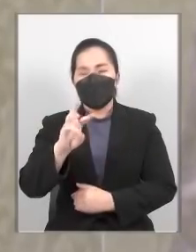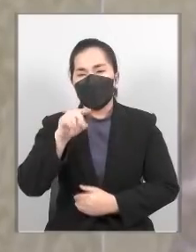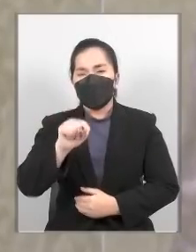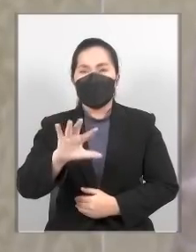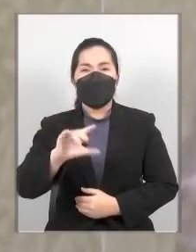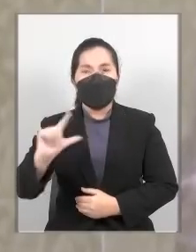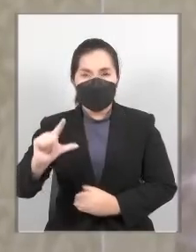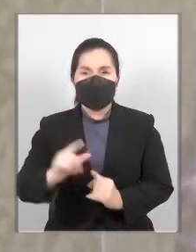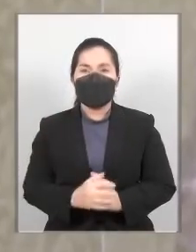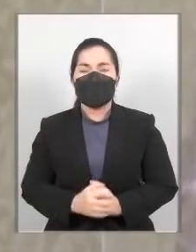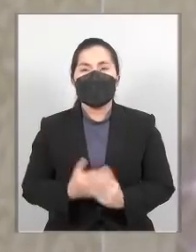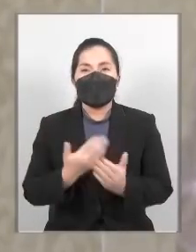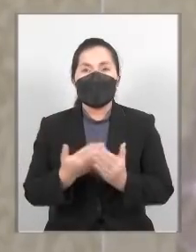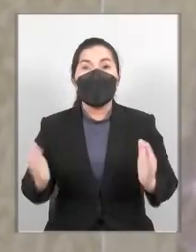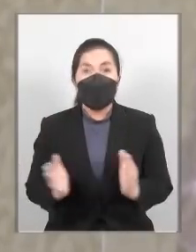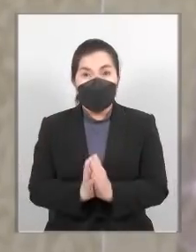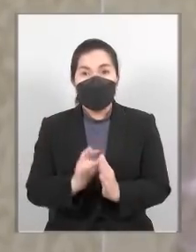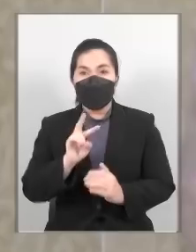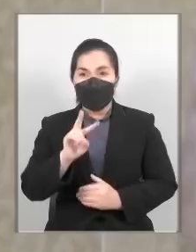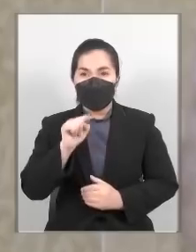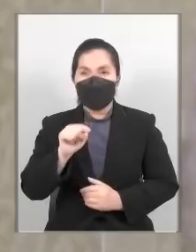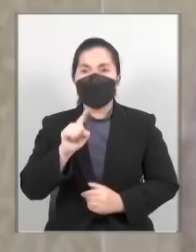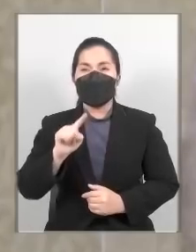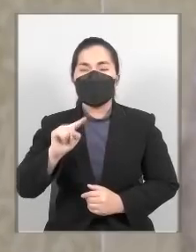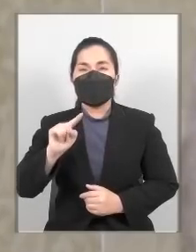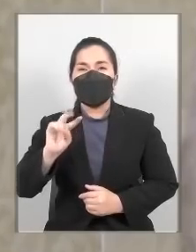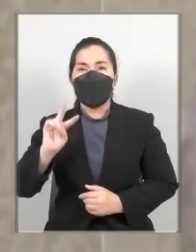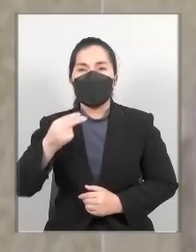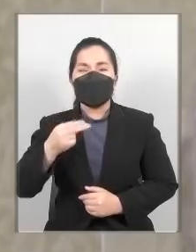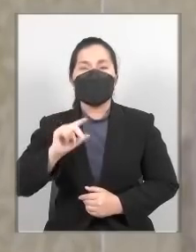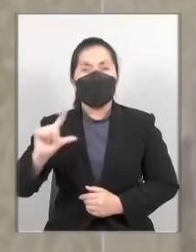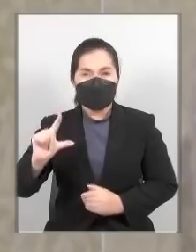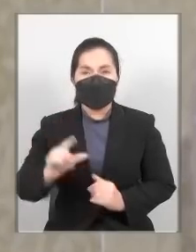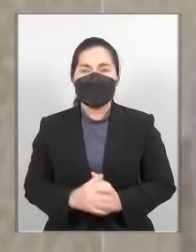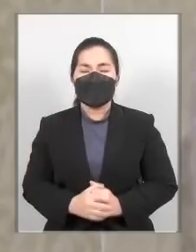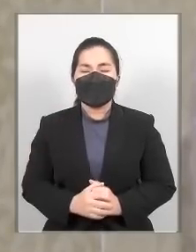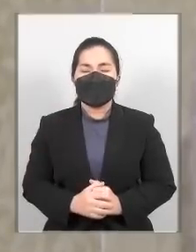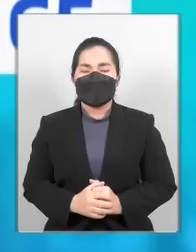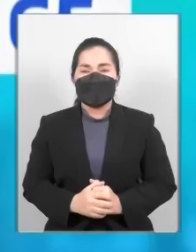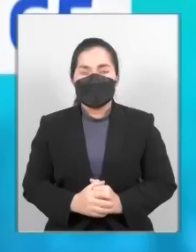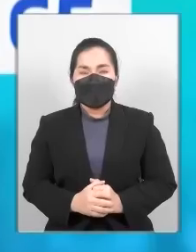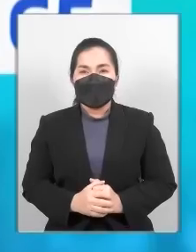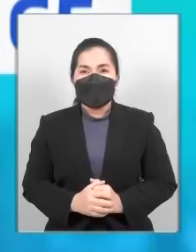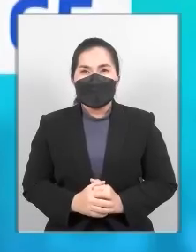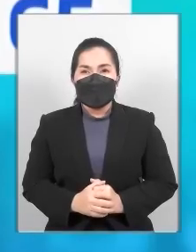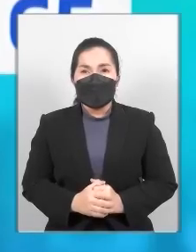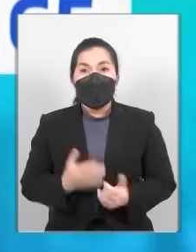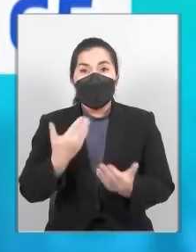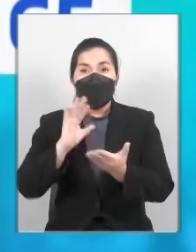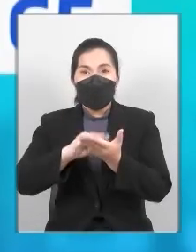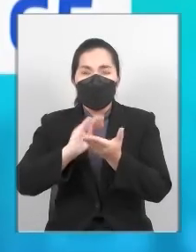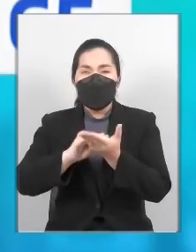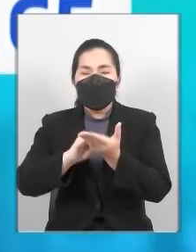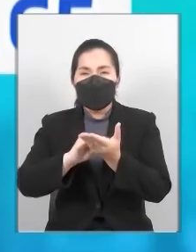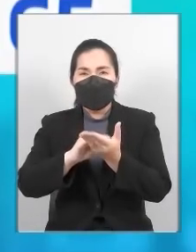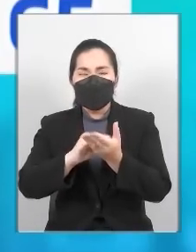นวงเงินรวม 2.12 หมื่นล้านบาท 20,000 กว่าล้านบาทเนี่ยนะฮะสำหรับรายละเอียดการลงทะเบียนการใช้จ่